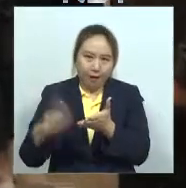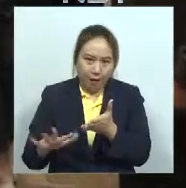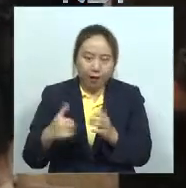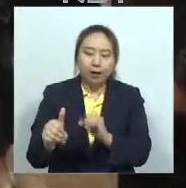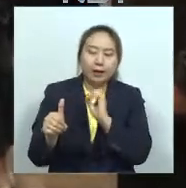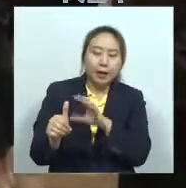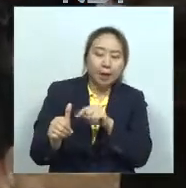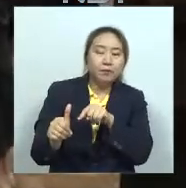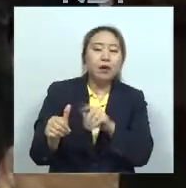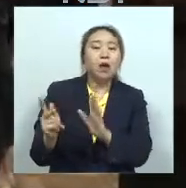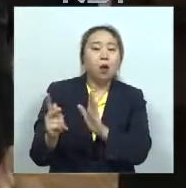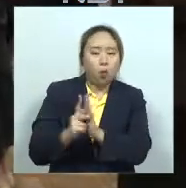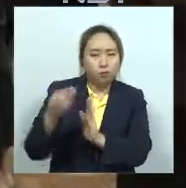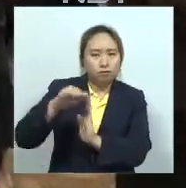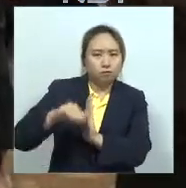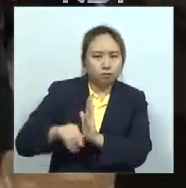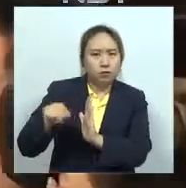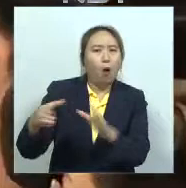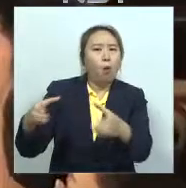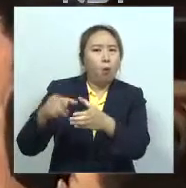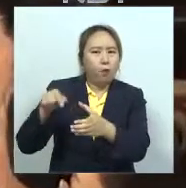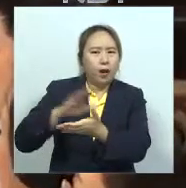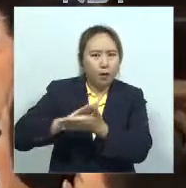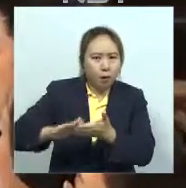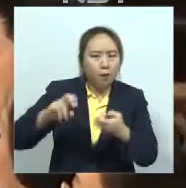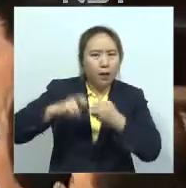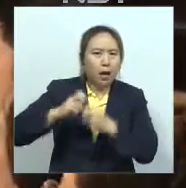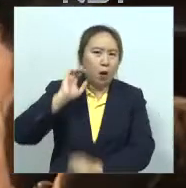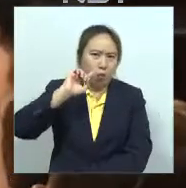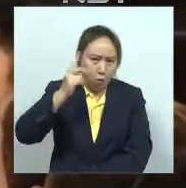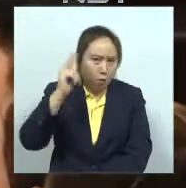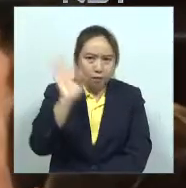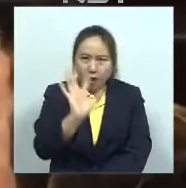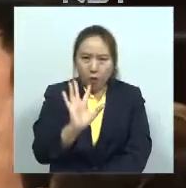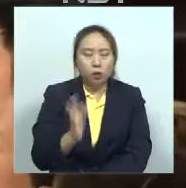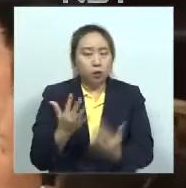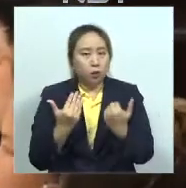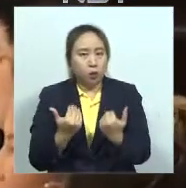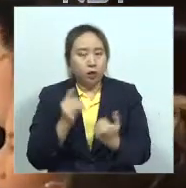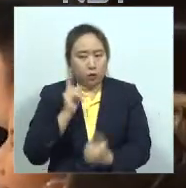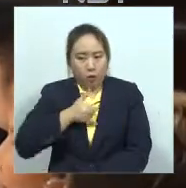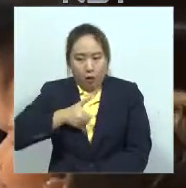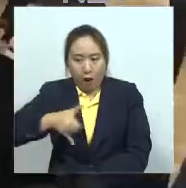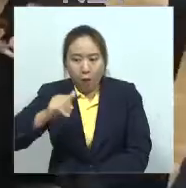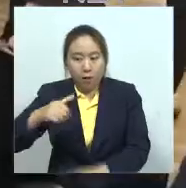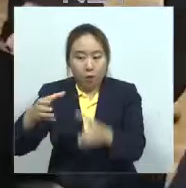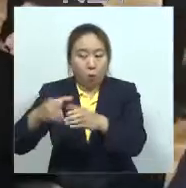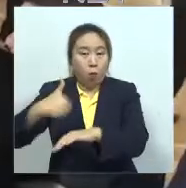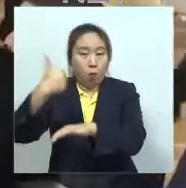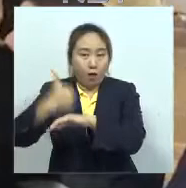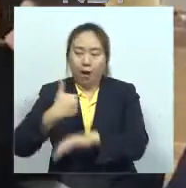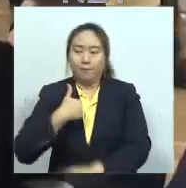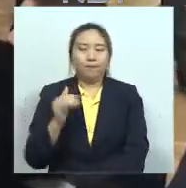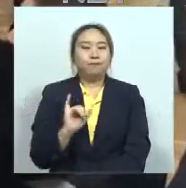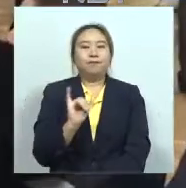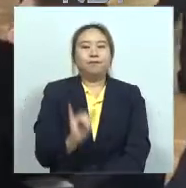างให้วางกฎระเบียบภายในพรรคให้เรียบร้อยไม่ให้เกิดปัญหาขึ้นอีกและยังไม่จำเป็นต้องเข้าไปนั่งเป็นหัวหน้าพรรคพลังประ